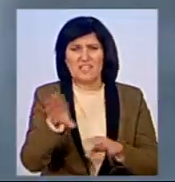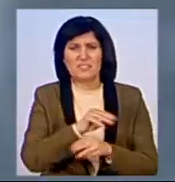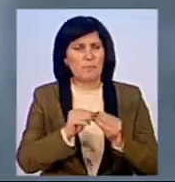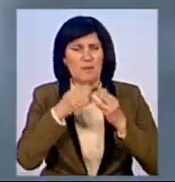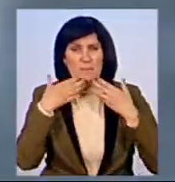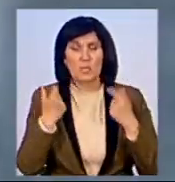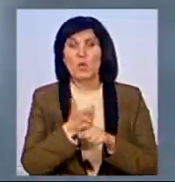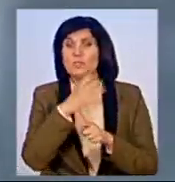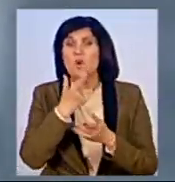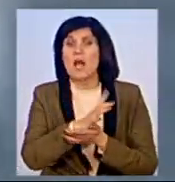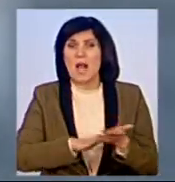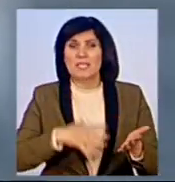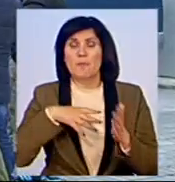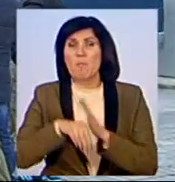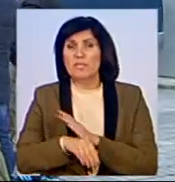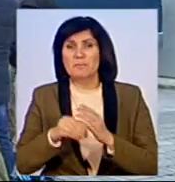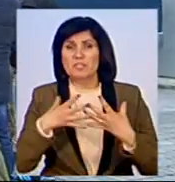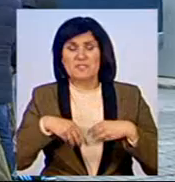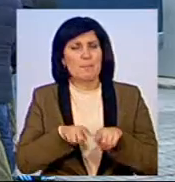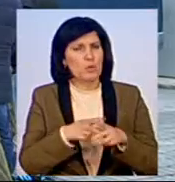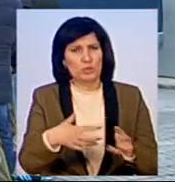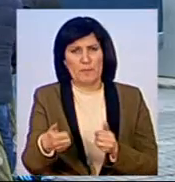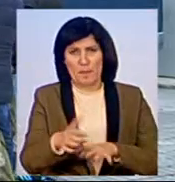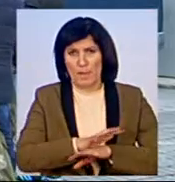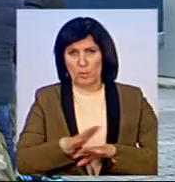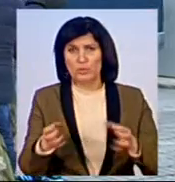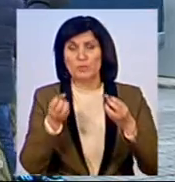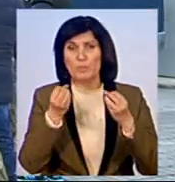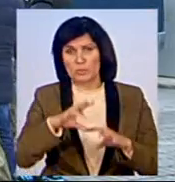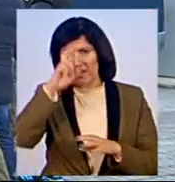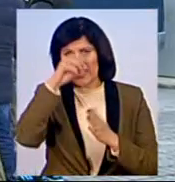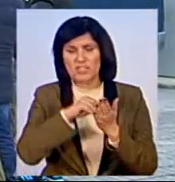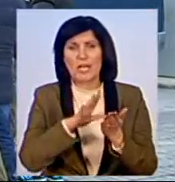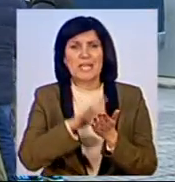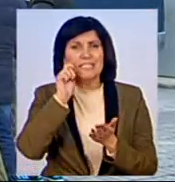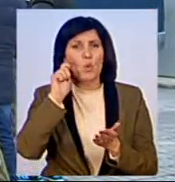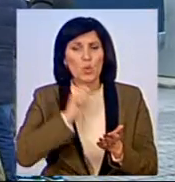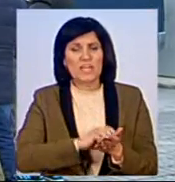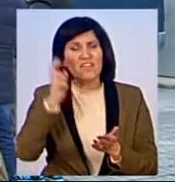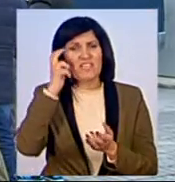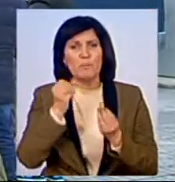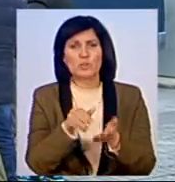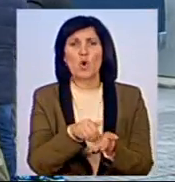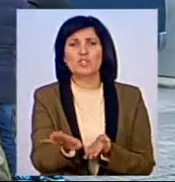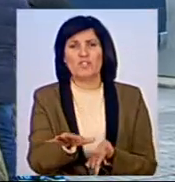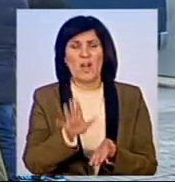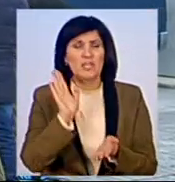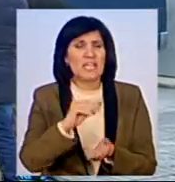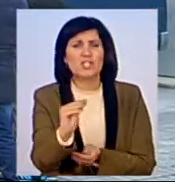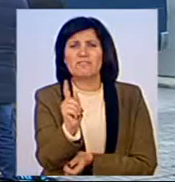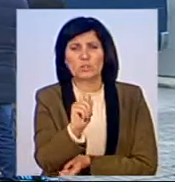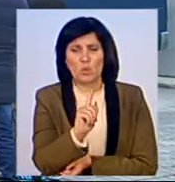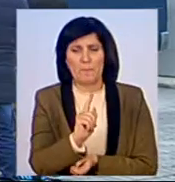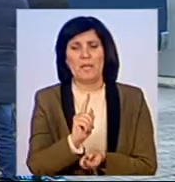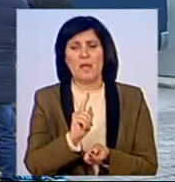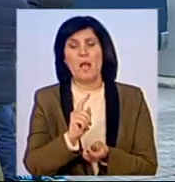Дуже багато ранених, погибших сім'ї теж не отримують. Просто в Держкадастрі України, в Києві, їх просто-напросто відшивають. Навіть не в Житомирі,